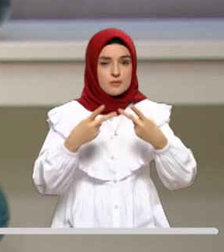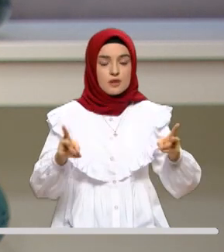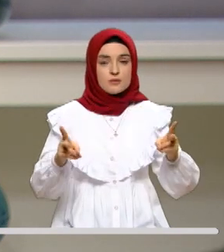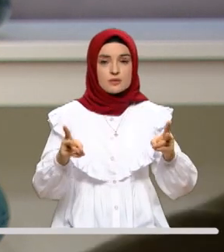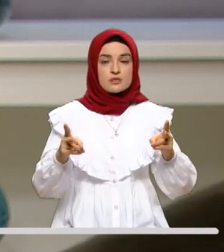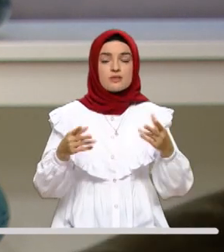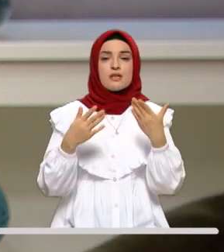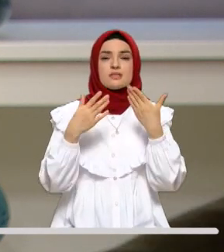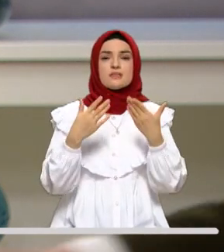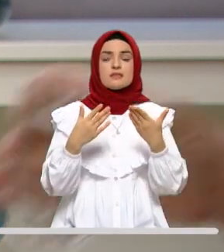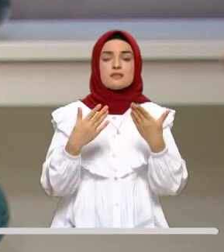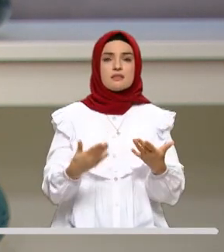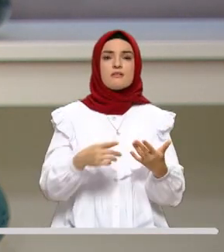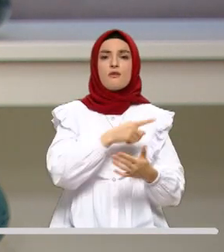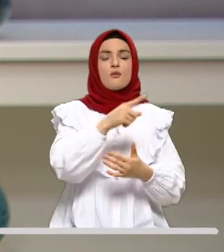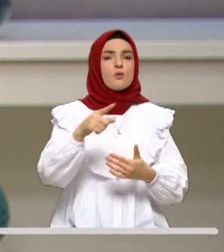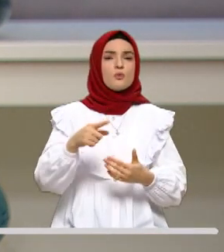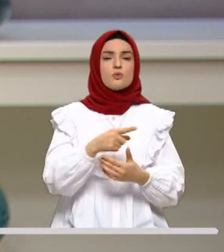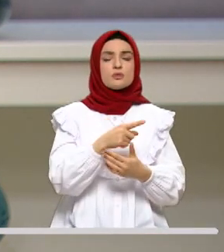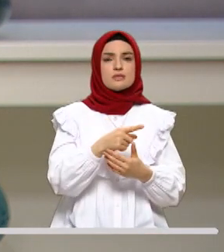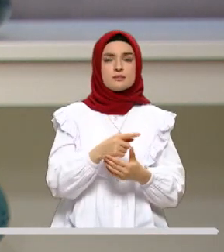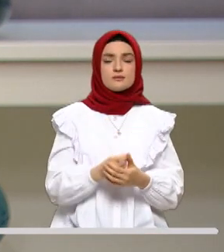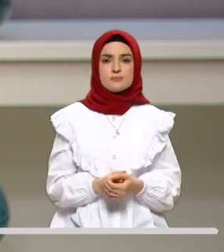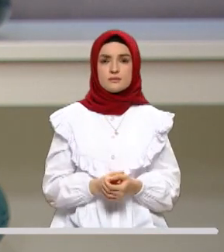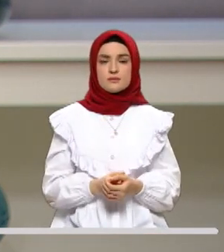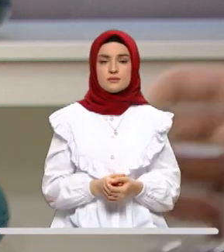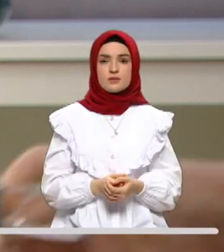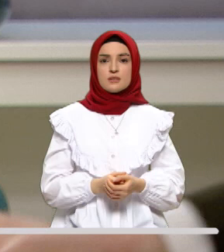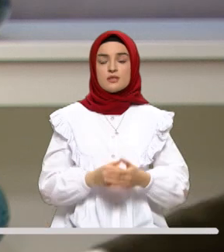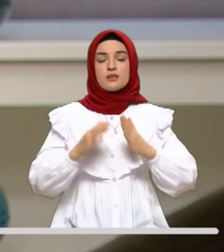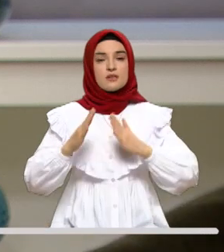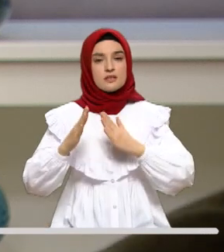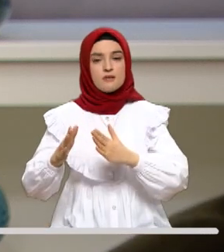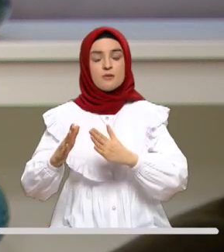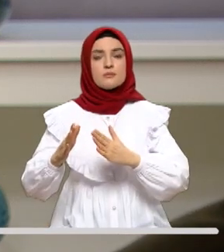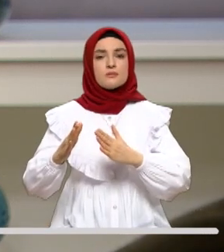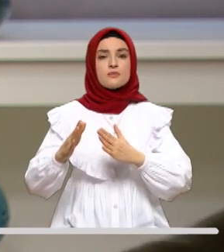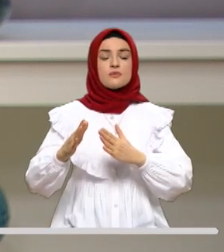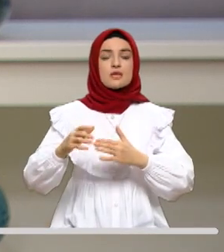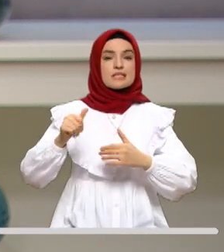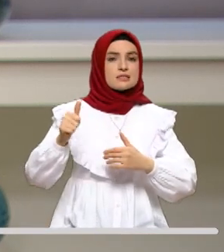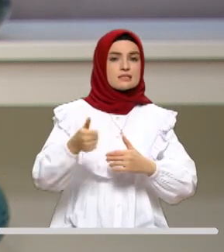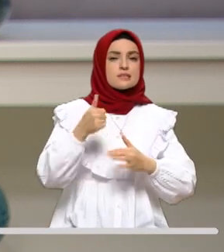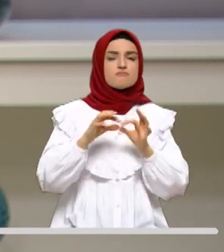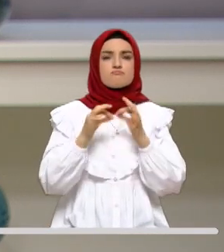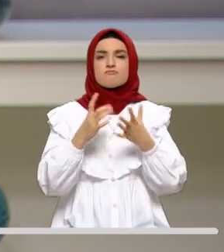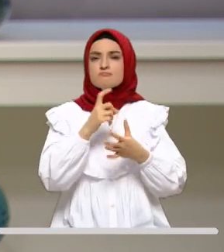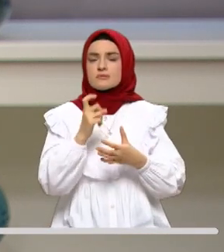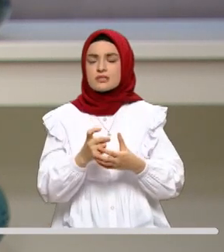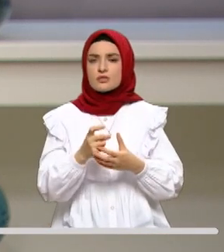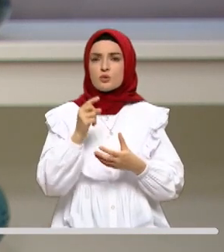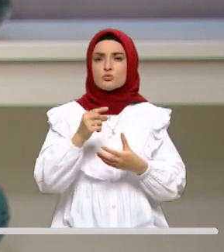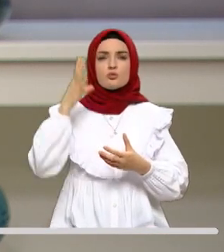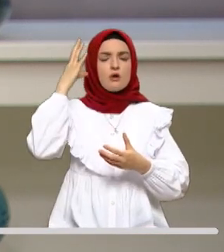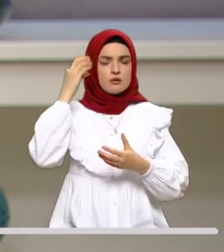da onların o devam eden varlıklarındaki kıymeti ve yeri nedir? Yani şunu ben daha doğrusu tam idrak